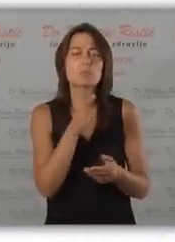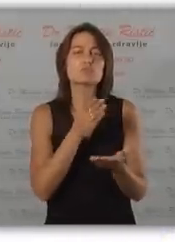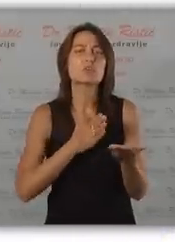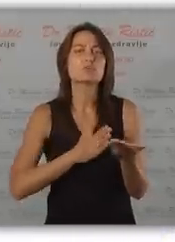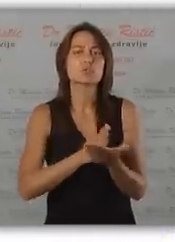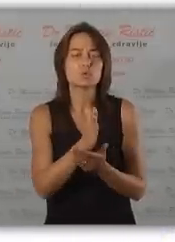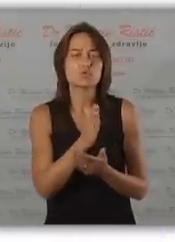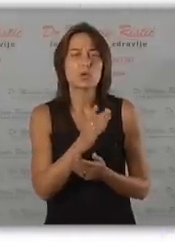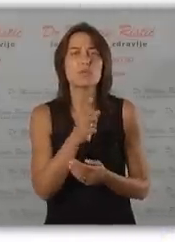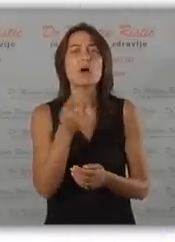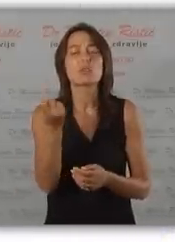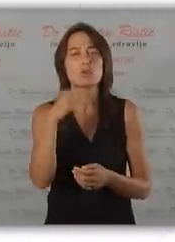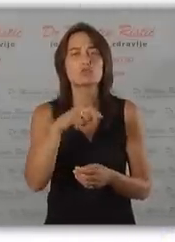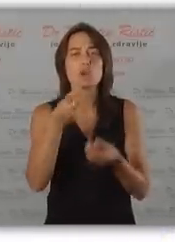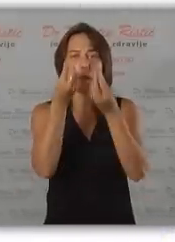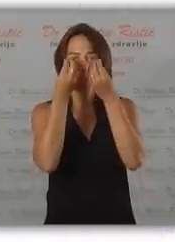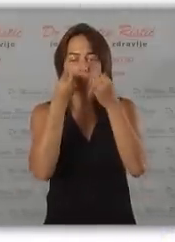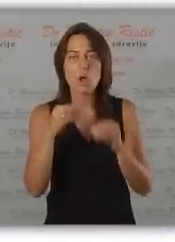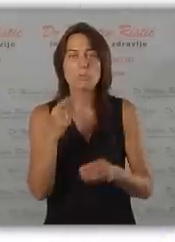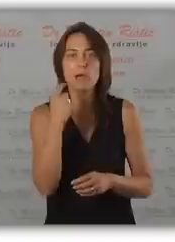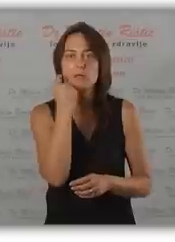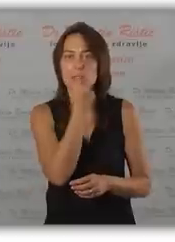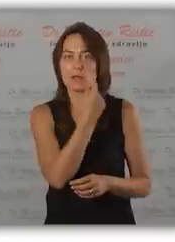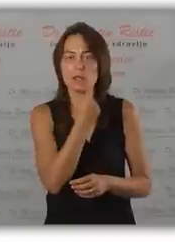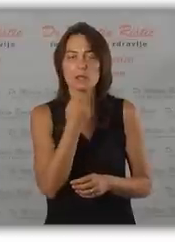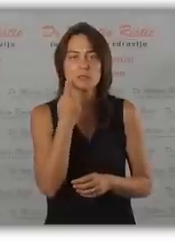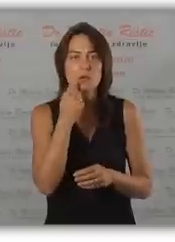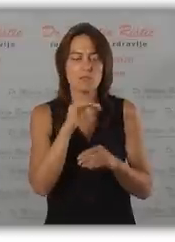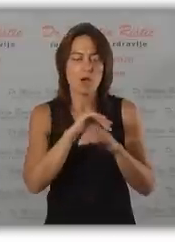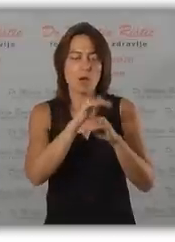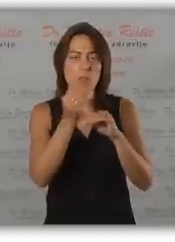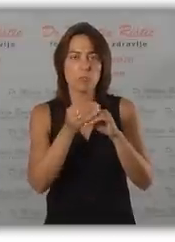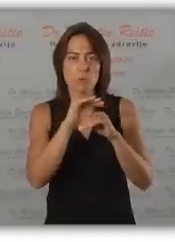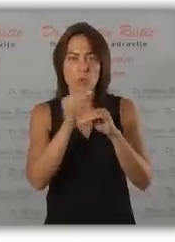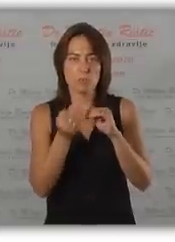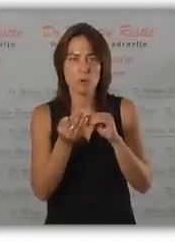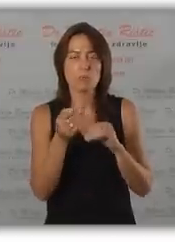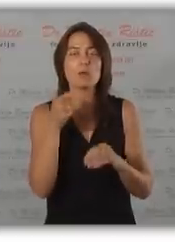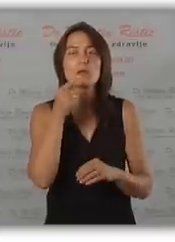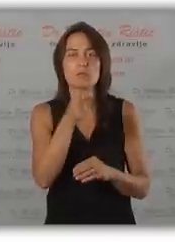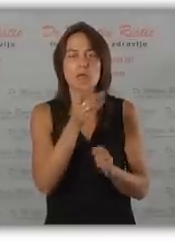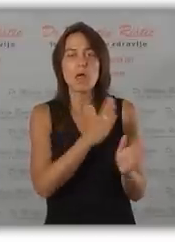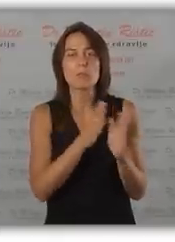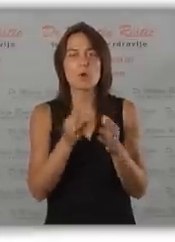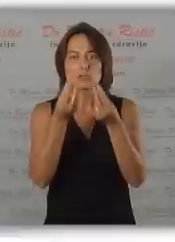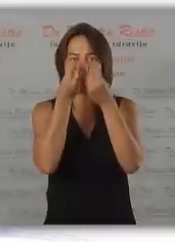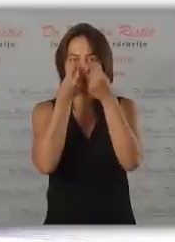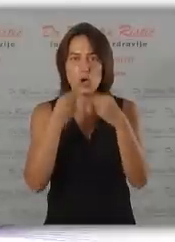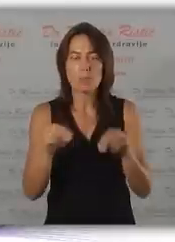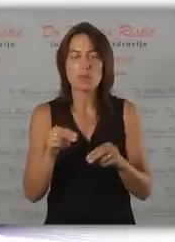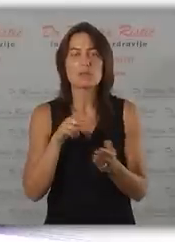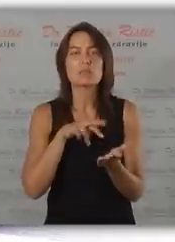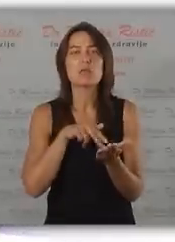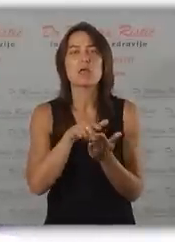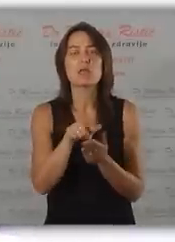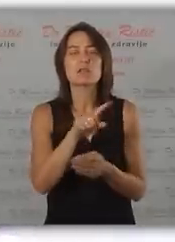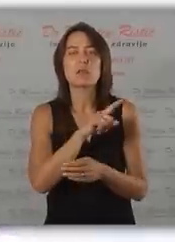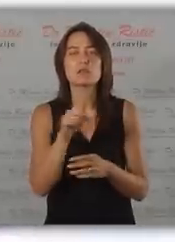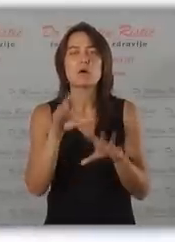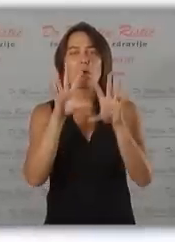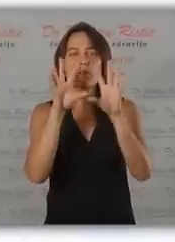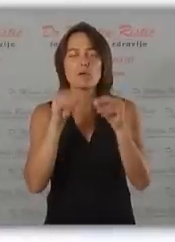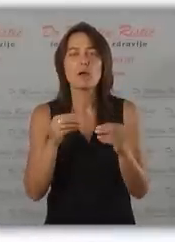zapuštenim slučajevima dolazi do propadanja zubnog tkiva, odnosno pulpnog zubnog tkiva. Taj proces propadanja ide